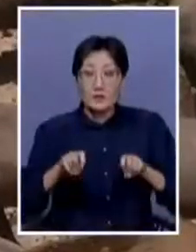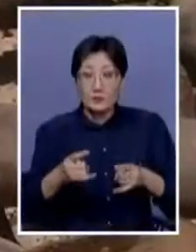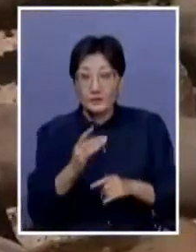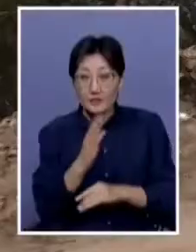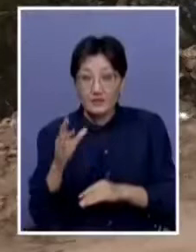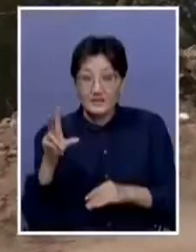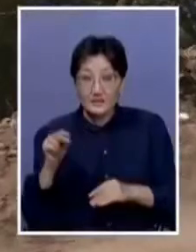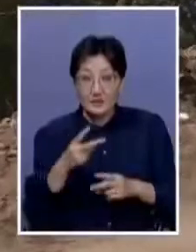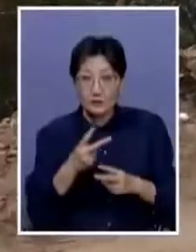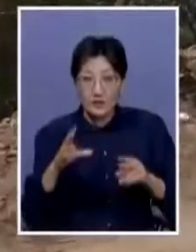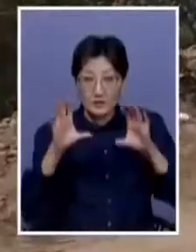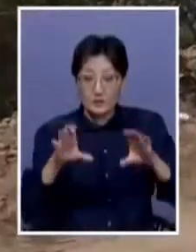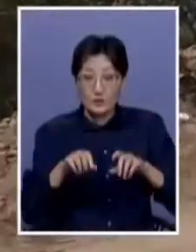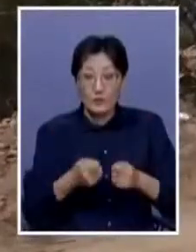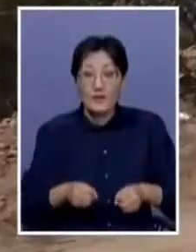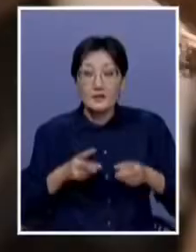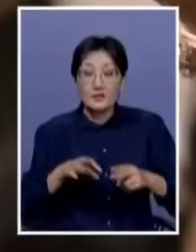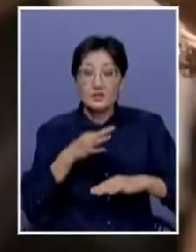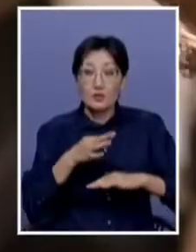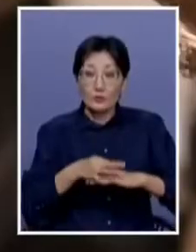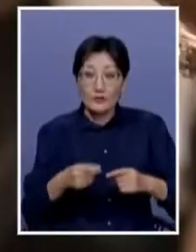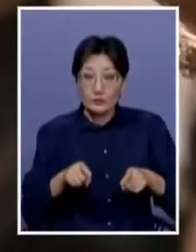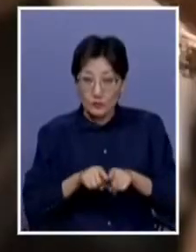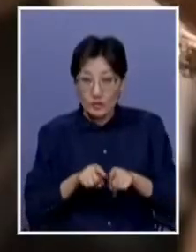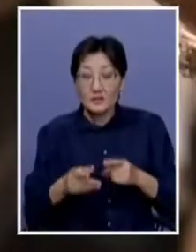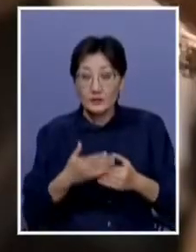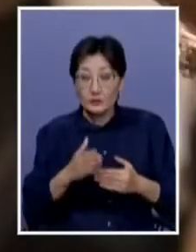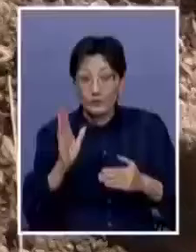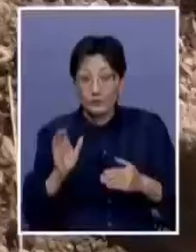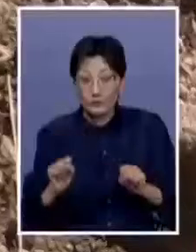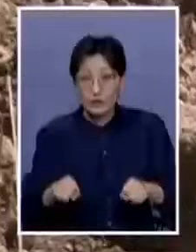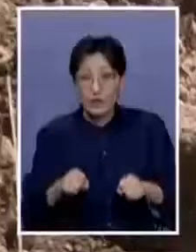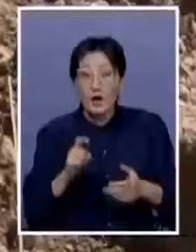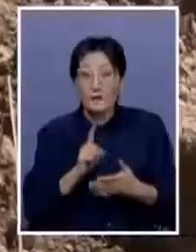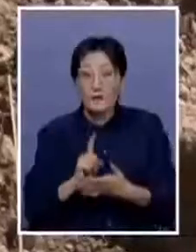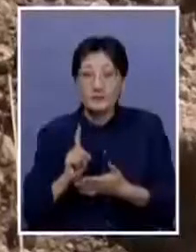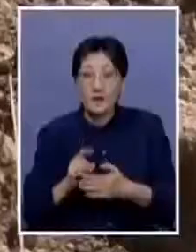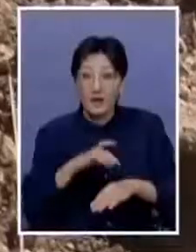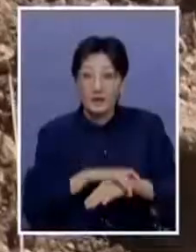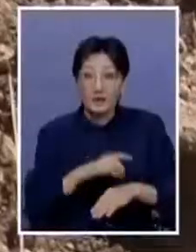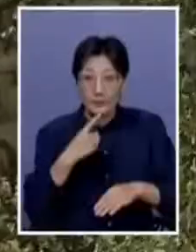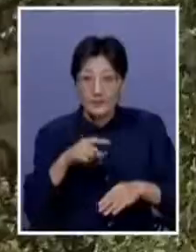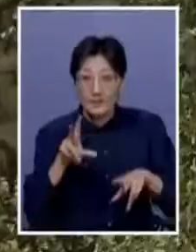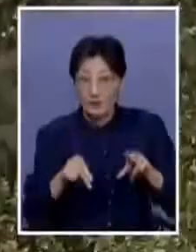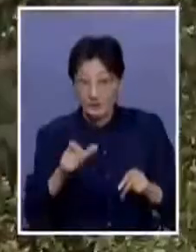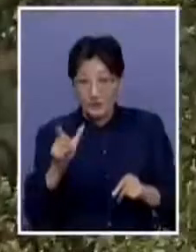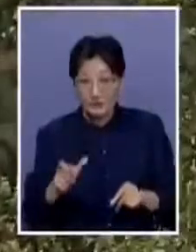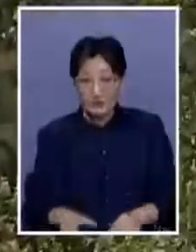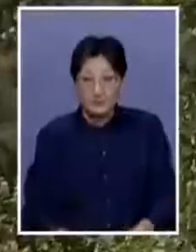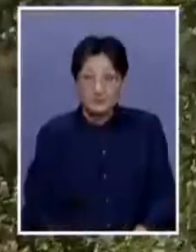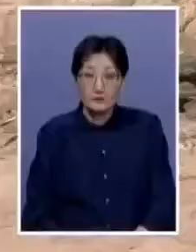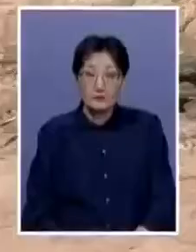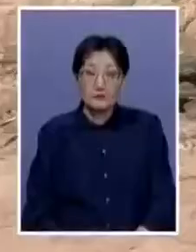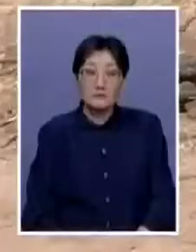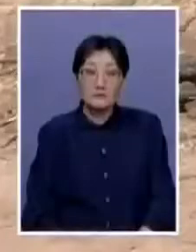ағаштардың санына қарай заң бұзғандар қылмыстық жауапкершілікке де тартылуы мүмкін. Оларды міндетті түрде анықтаймыз деп сөз берді. Арнат Дүйсен, Ялқын